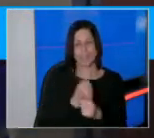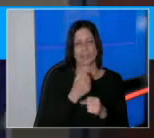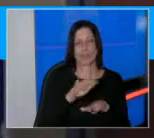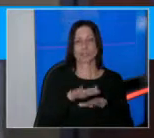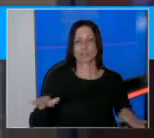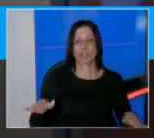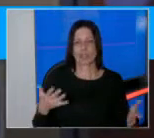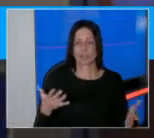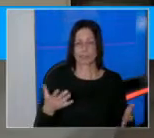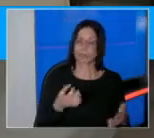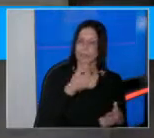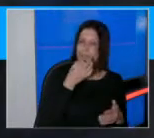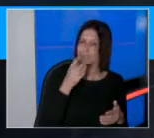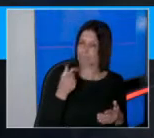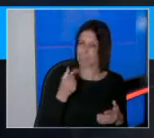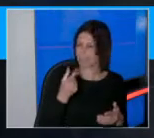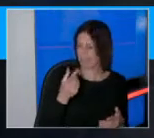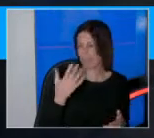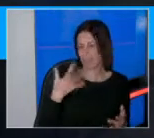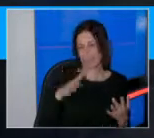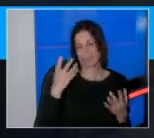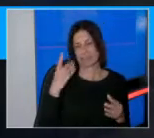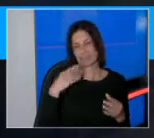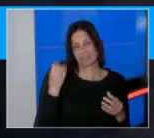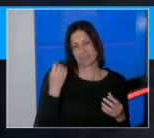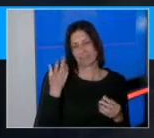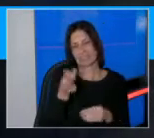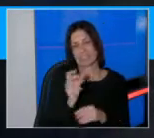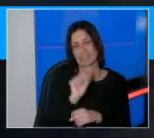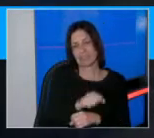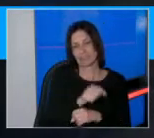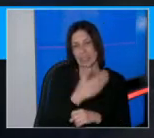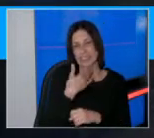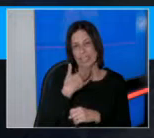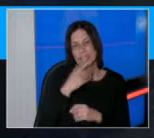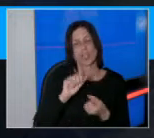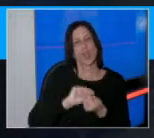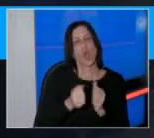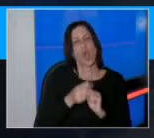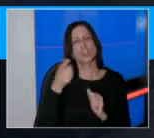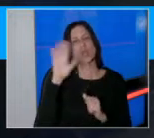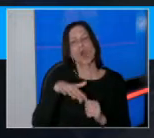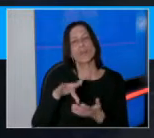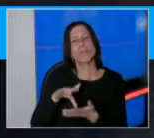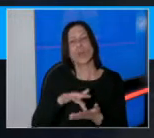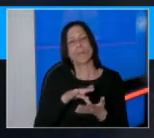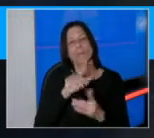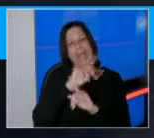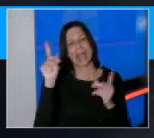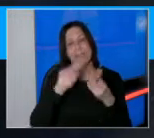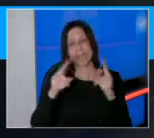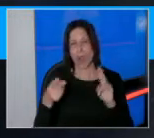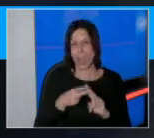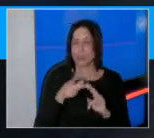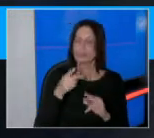בשטח. זה חפלאפ ישראלי או שזה קורה גם בעוד מקומות בעולם? אני מניח שזה קורה בעוד מקומות